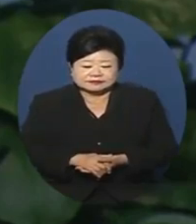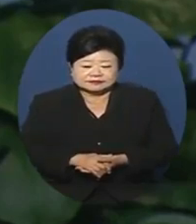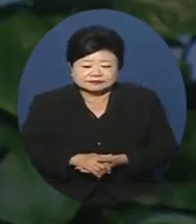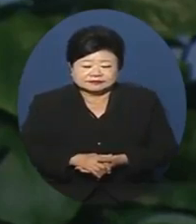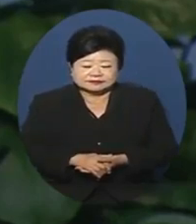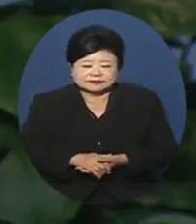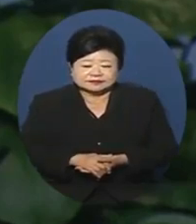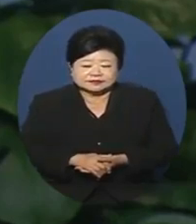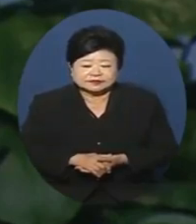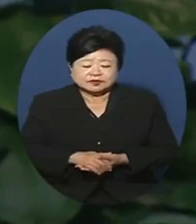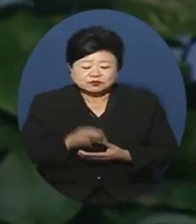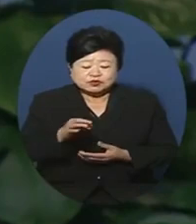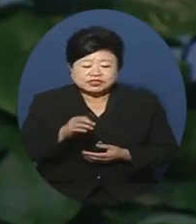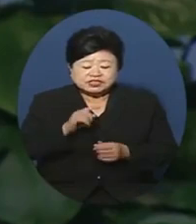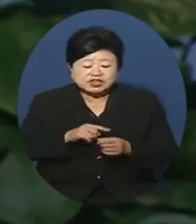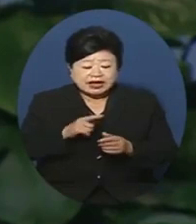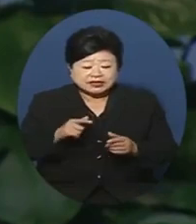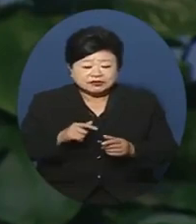물질적인 것이 아니고